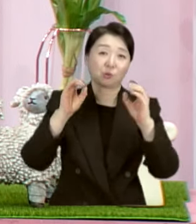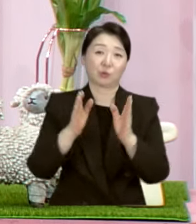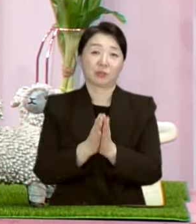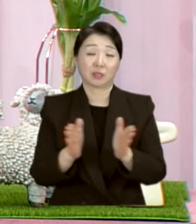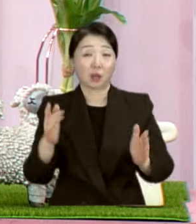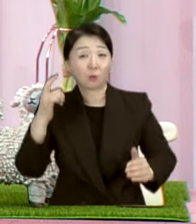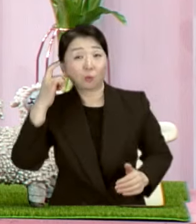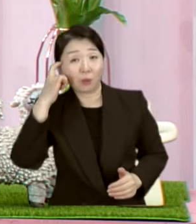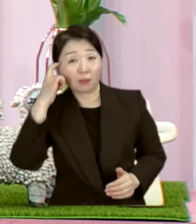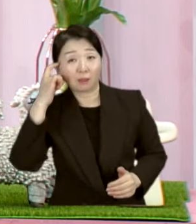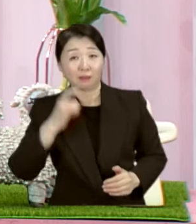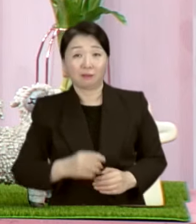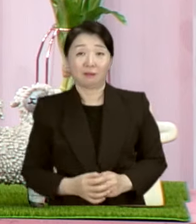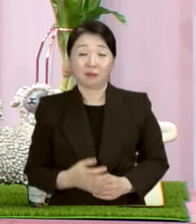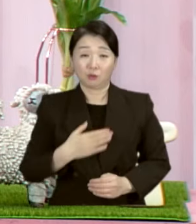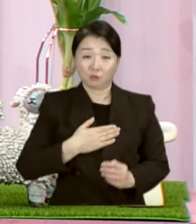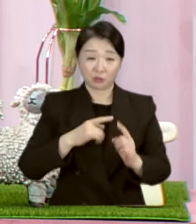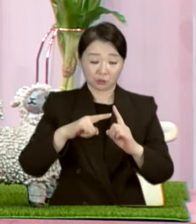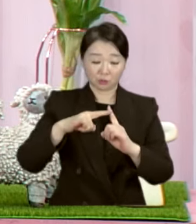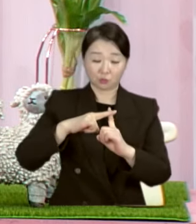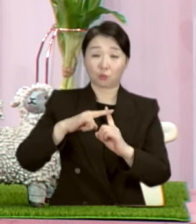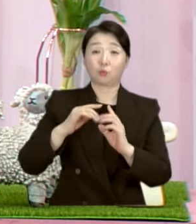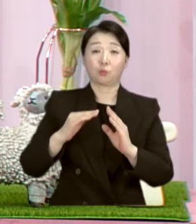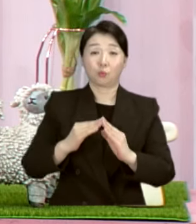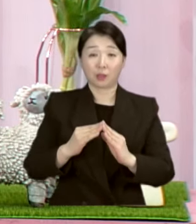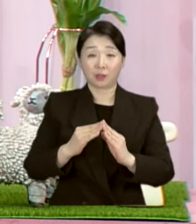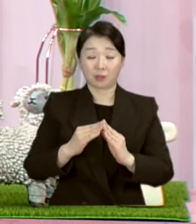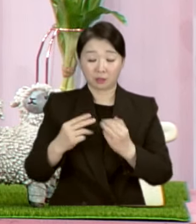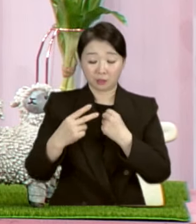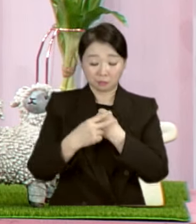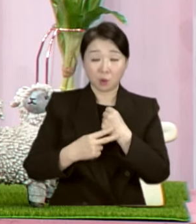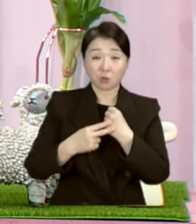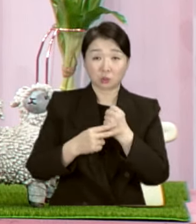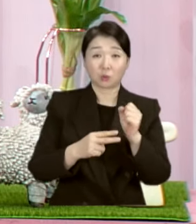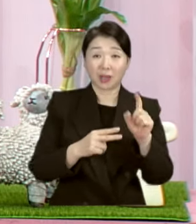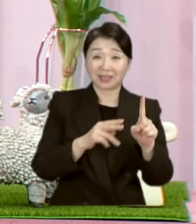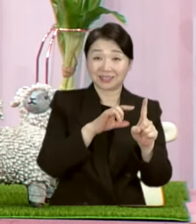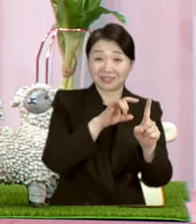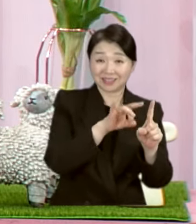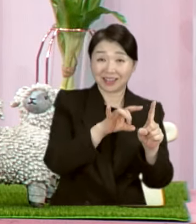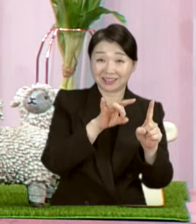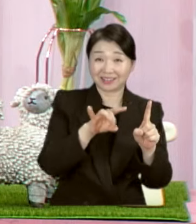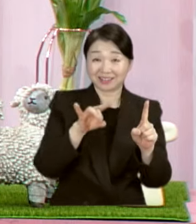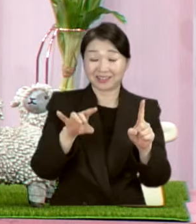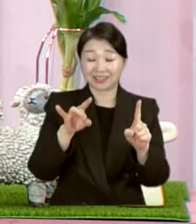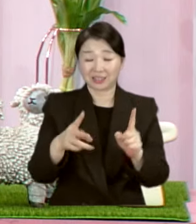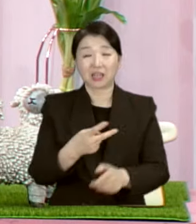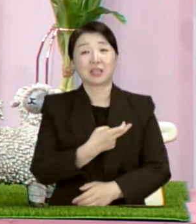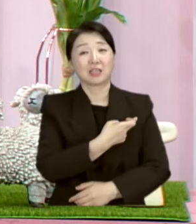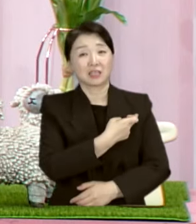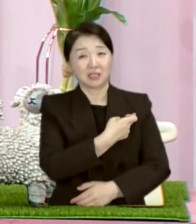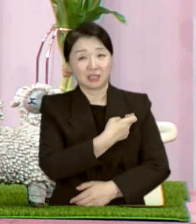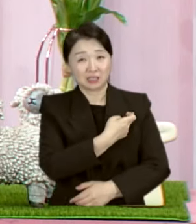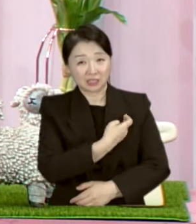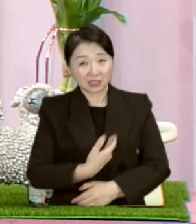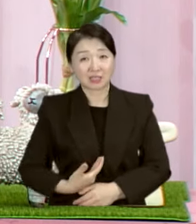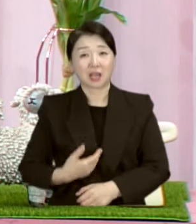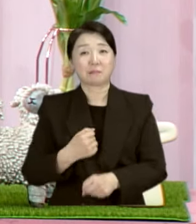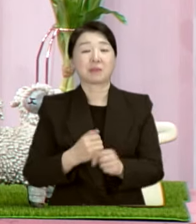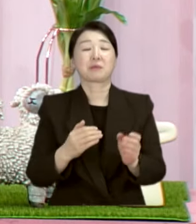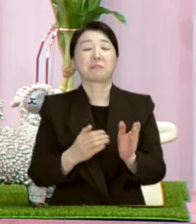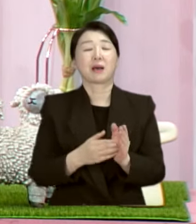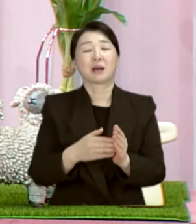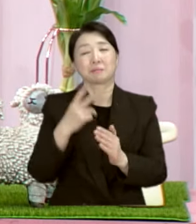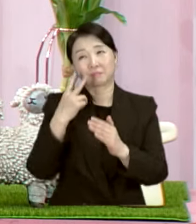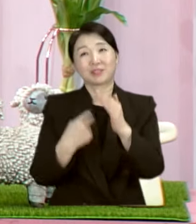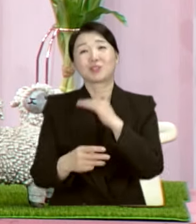전도를 시작하게 된 것 같아요. 왜? 저희 교회는 이제 평신도 한 명 한 명을 이제 제자로